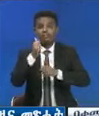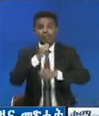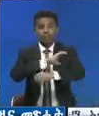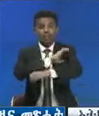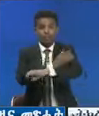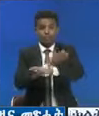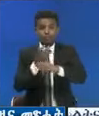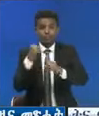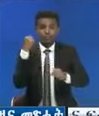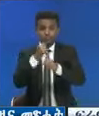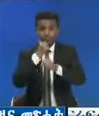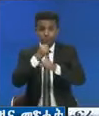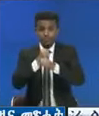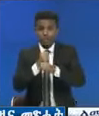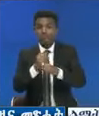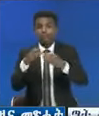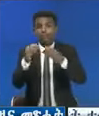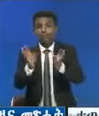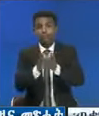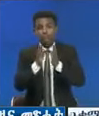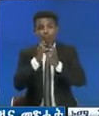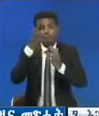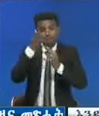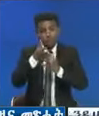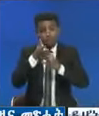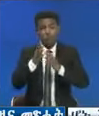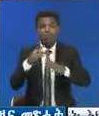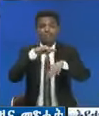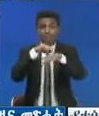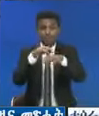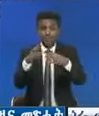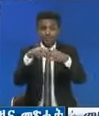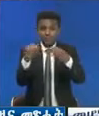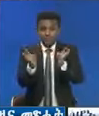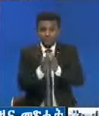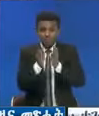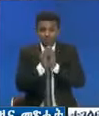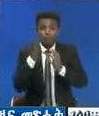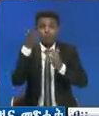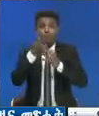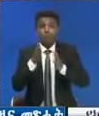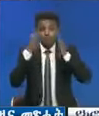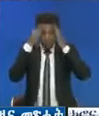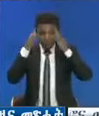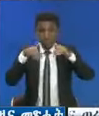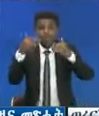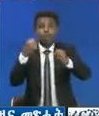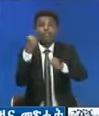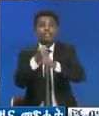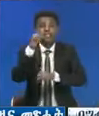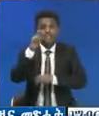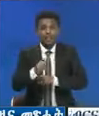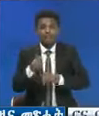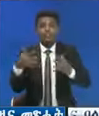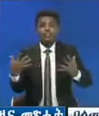ግልጽ ስለሆነ ገቢ በመሰብሰብ በኩል በተለይ መደበኛ ገቢን በመሰብሰብ በኩል ትኩረት ሰጥቶ እንደመስራት እንደሚገባ ተቀናጅቶ